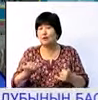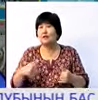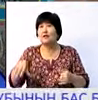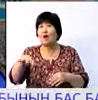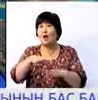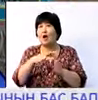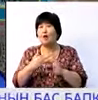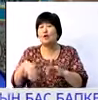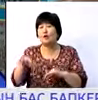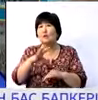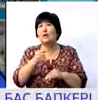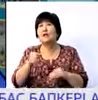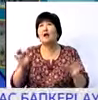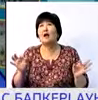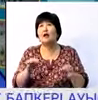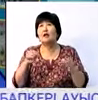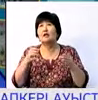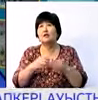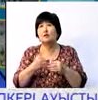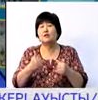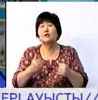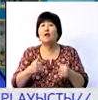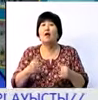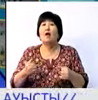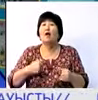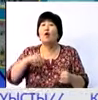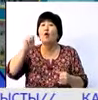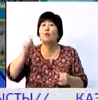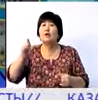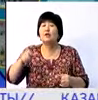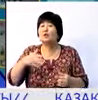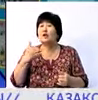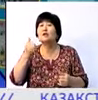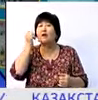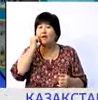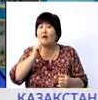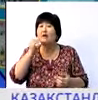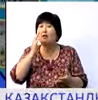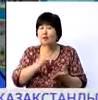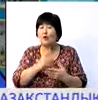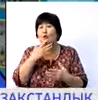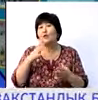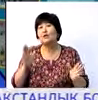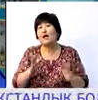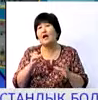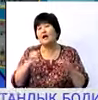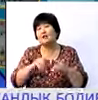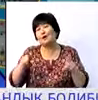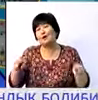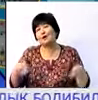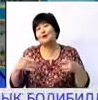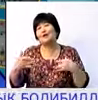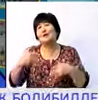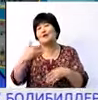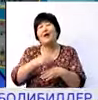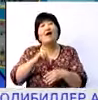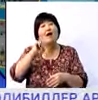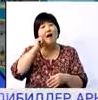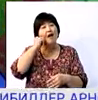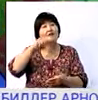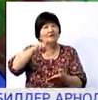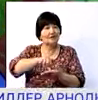қазір кеңіз жігіттер сол ансамбльді құрап, өздері майдан келдір жоқ, бірақ сол ауылдың қазір қариялары өздері ансамбльді құрап, қайттан шығып жатыр сахнаға. Әжелер де